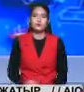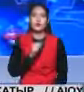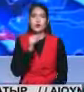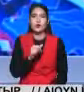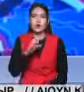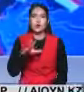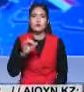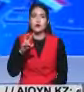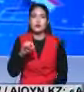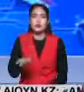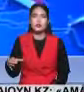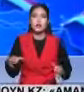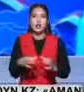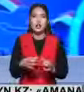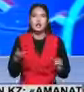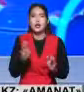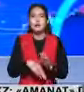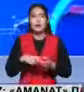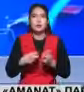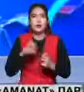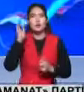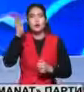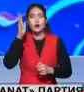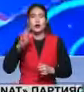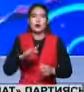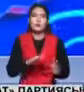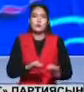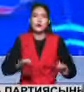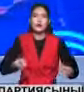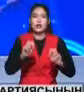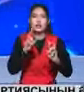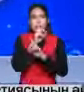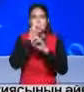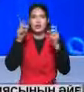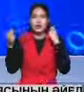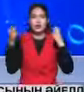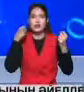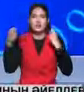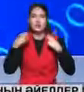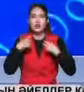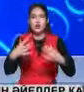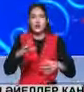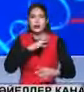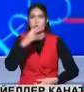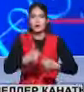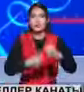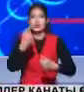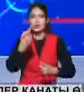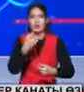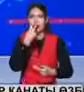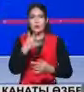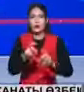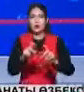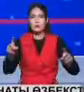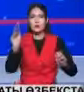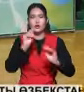Қостанайда Аманат партиясының кедергісіз келешек жобасы аясында балаларға арналған инклюзивті спорт фестивалі өтті. Жарысқа 100-ге жуық мектеп